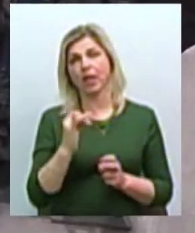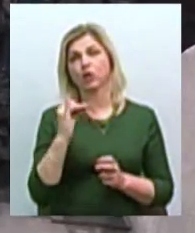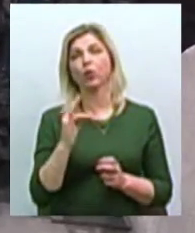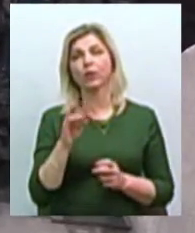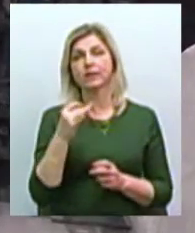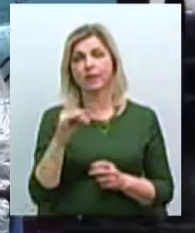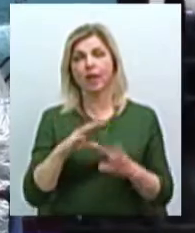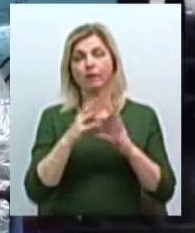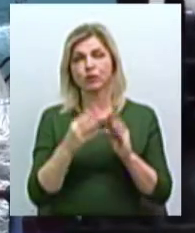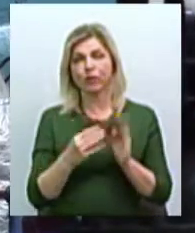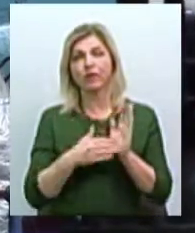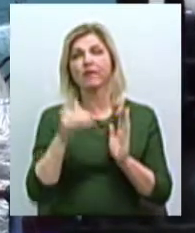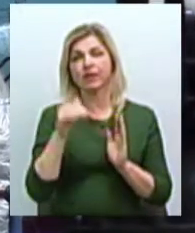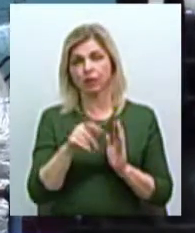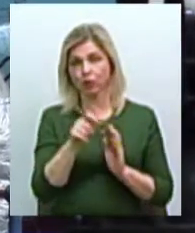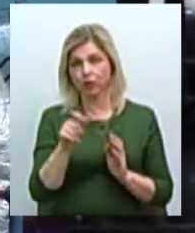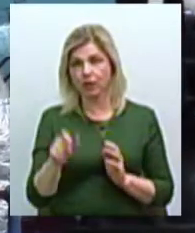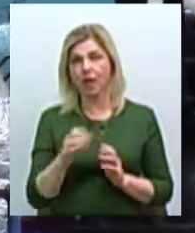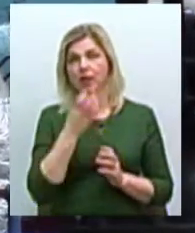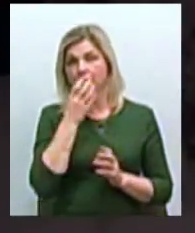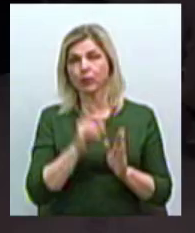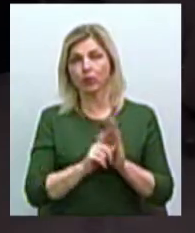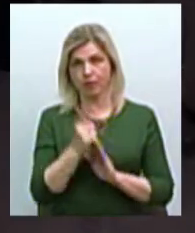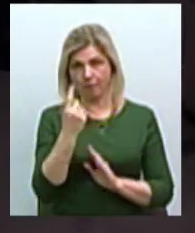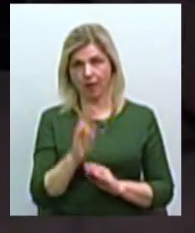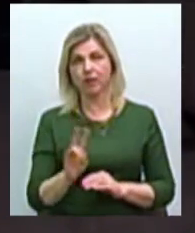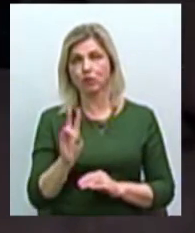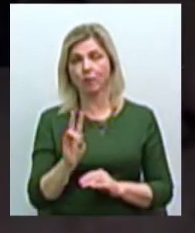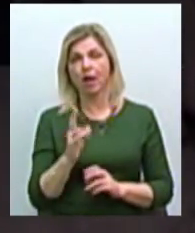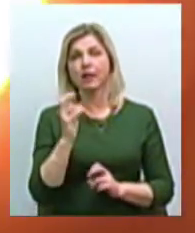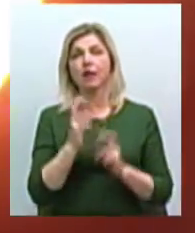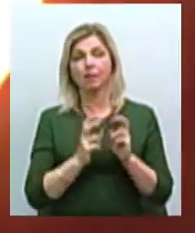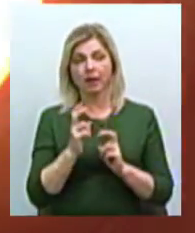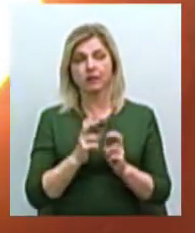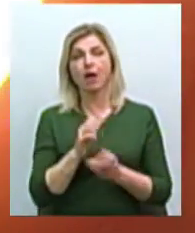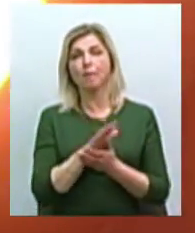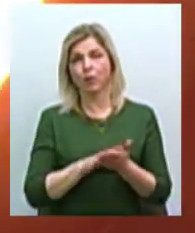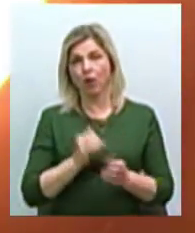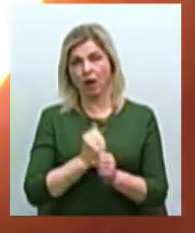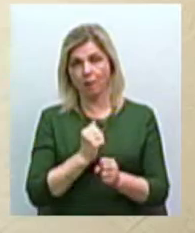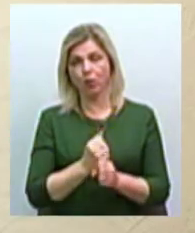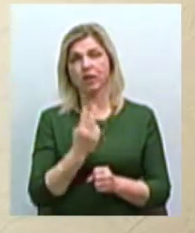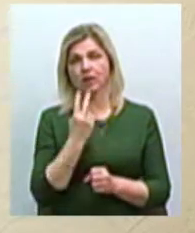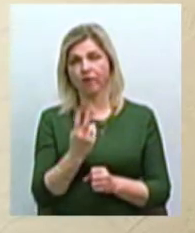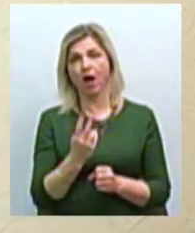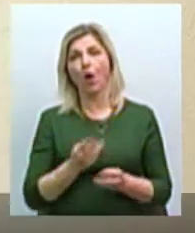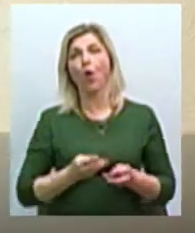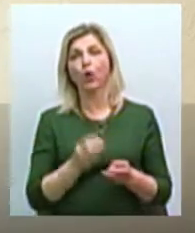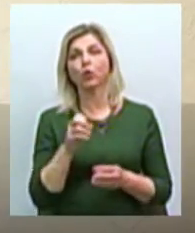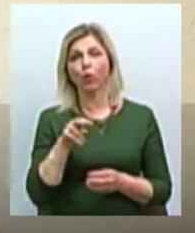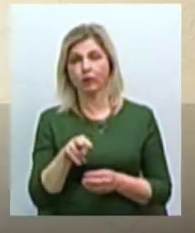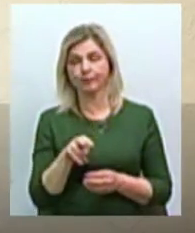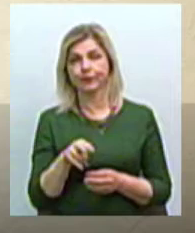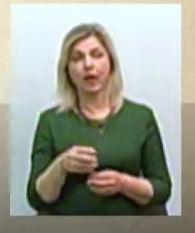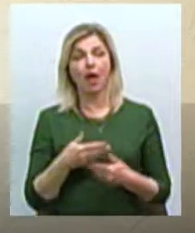тисяч абонентів. Тепло їм увімкнуть 1 листопада. На підприємстві ведуть роботи з запуску двох котлів. Ми готові на 100%.